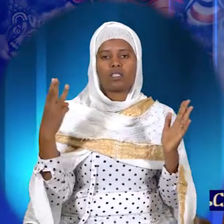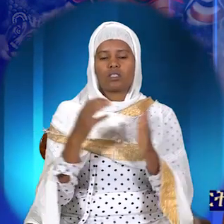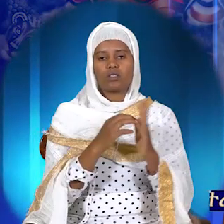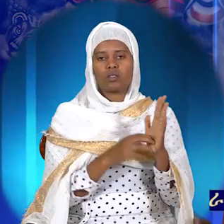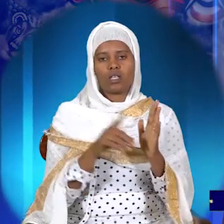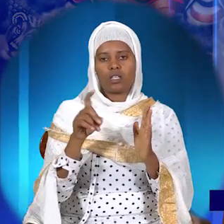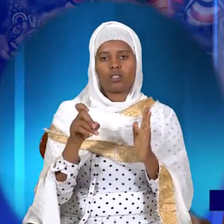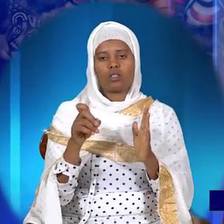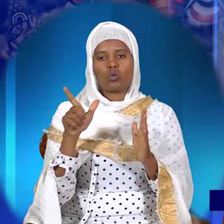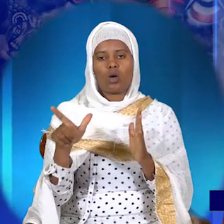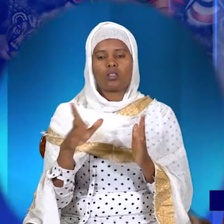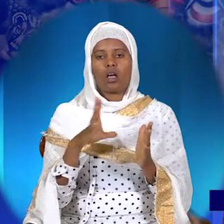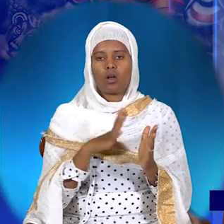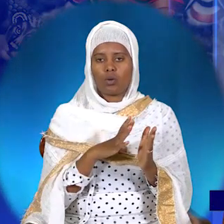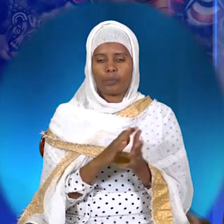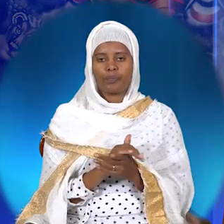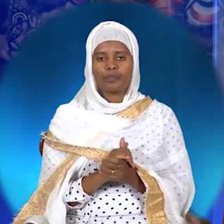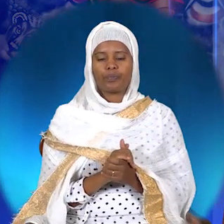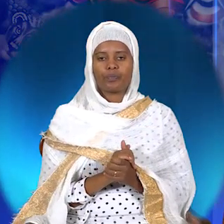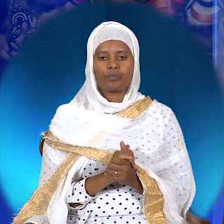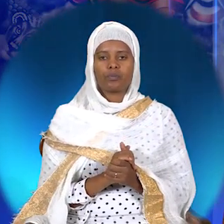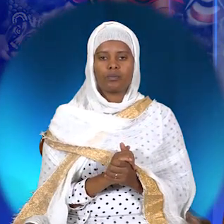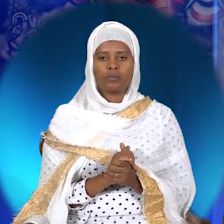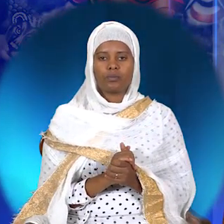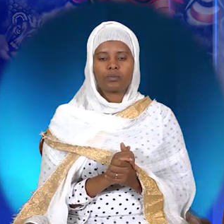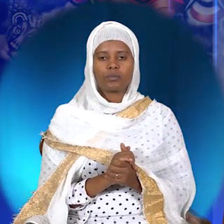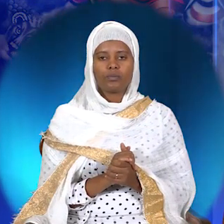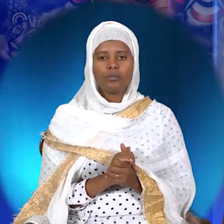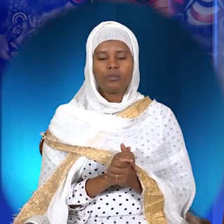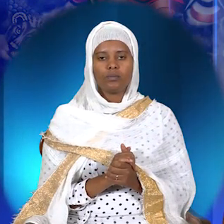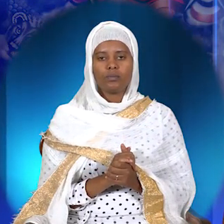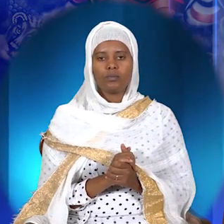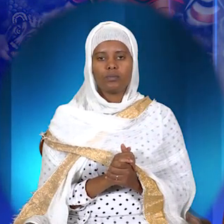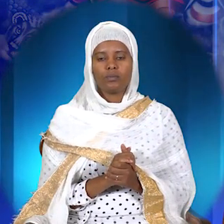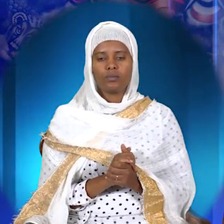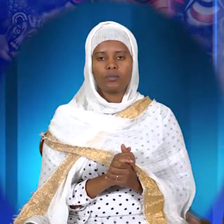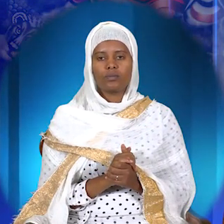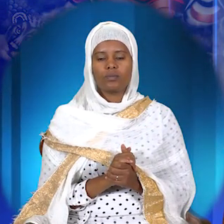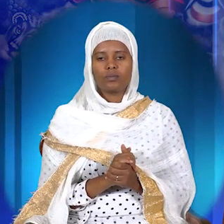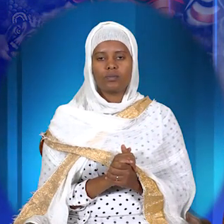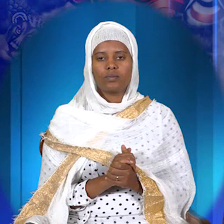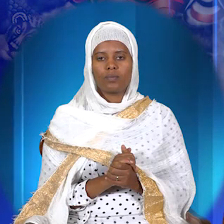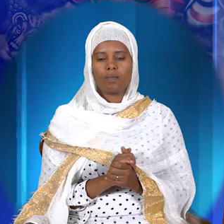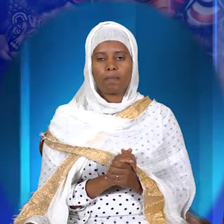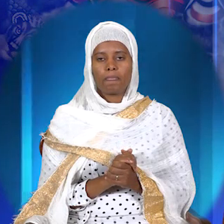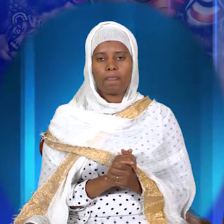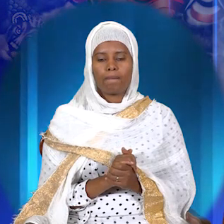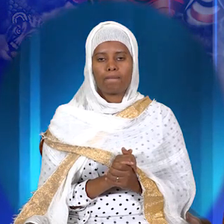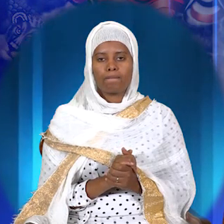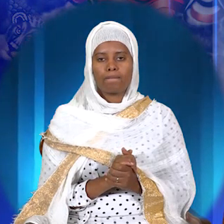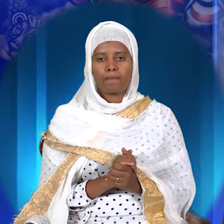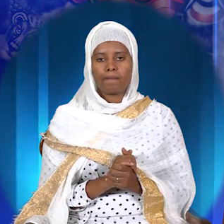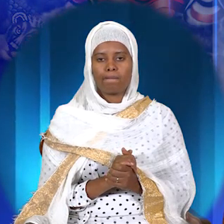ካብ ኣብ ፍቕዲ 17 ወንጀለ ማቴዎስ ምዕራፍ 3 ፍቕዲ 17 ዝንቱ ውእቱ